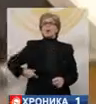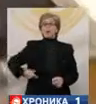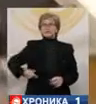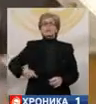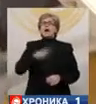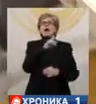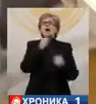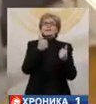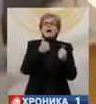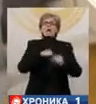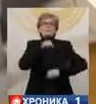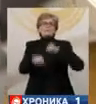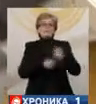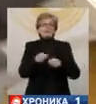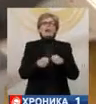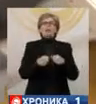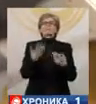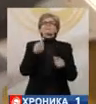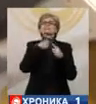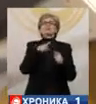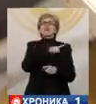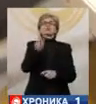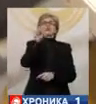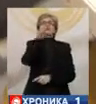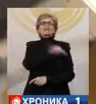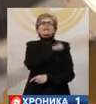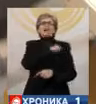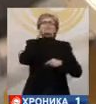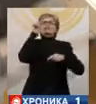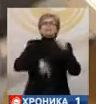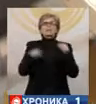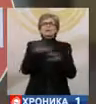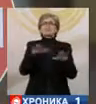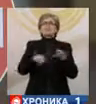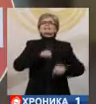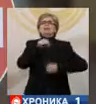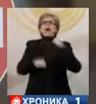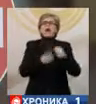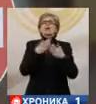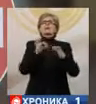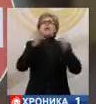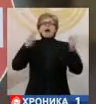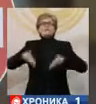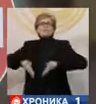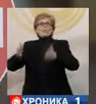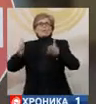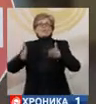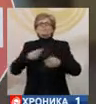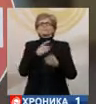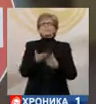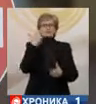bilo da se voze na biciklu, jer je do 12. godine zabranjeno da deca voze bicikl na javnom putu.